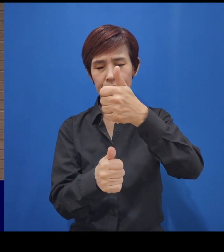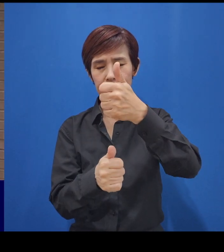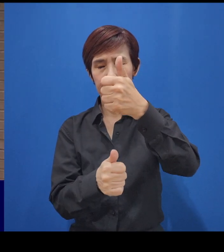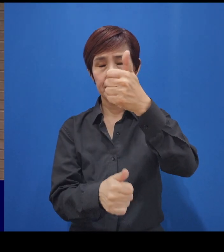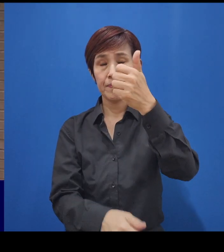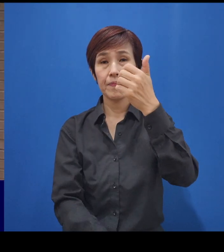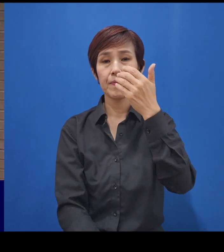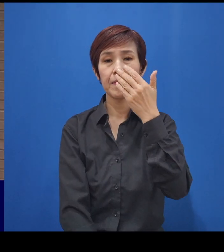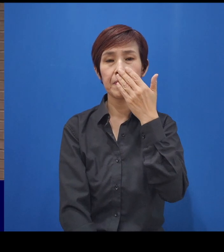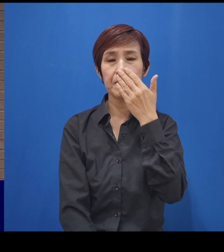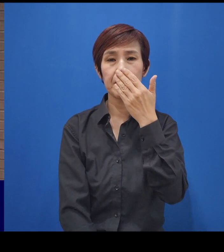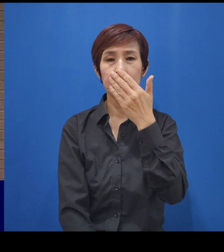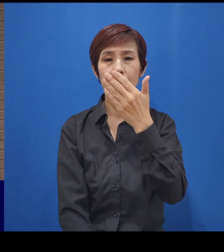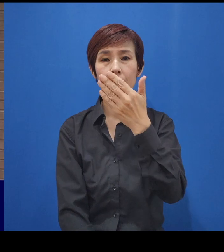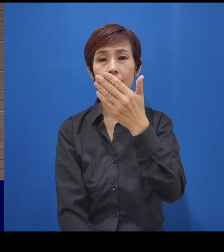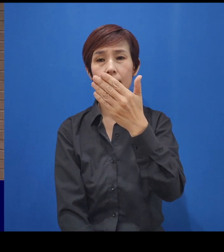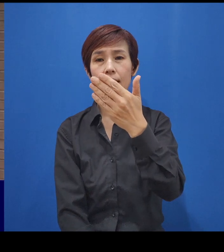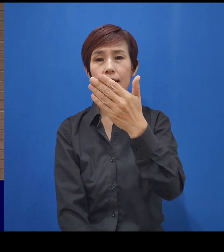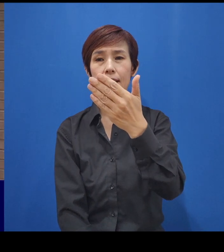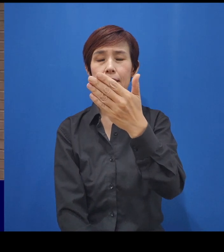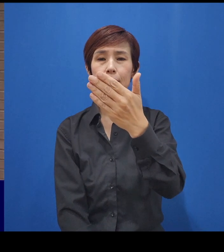능히